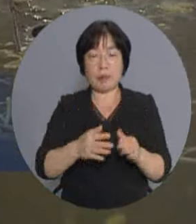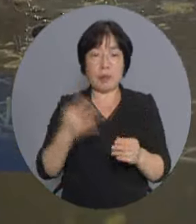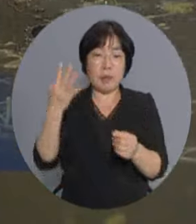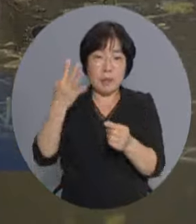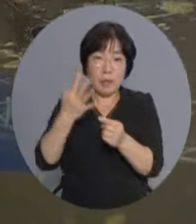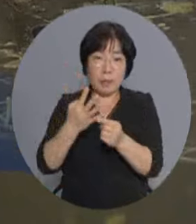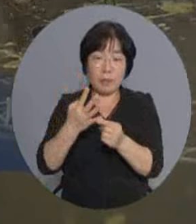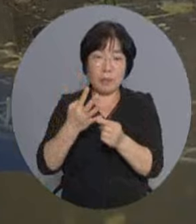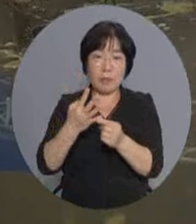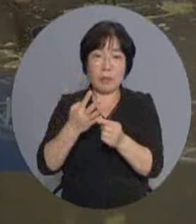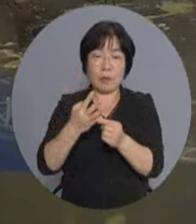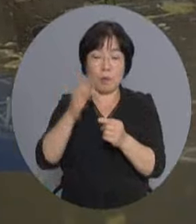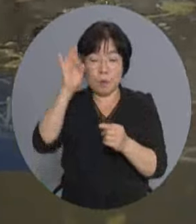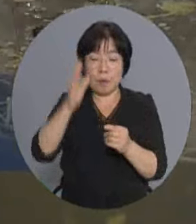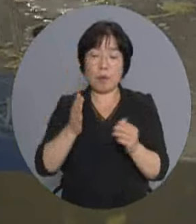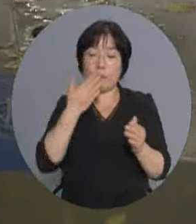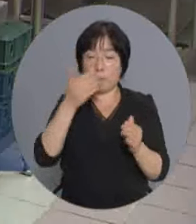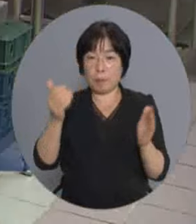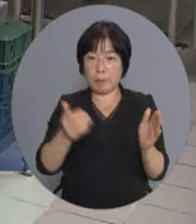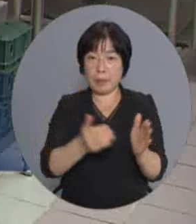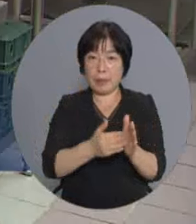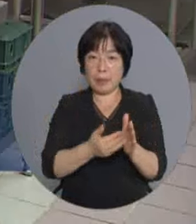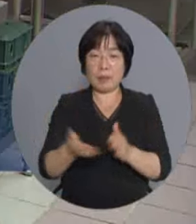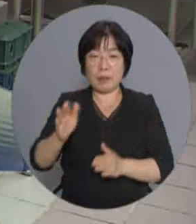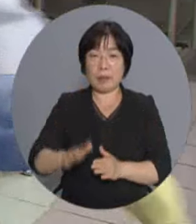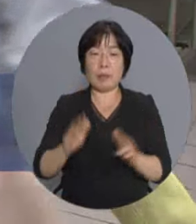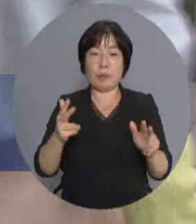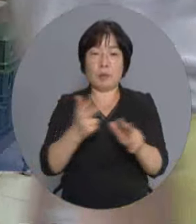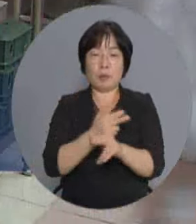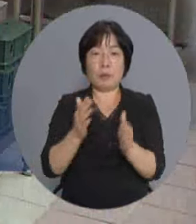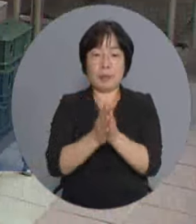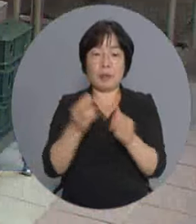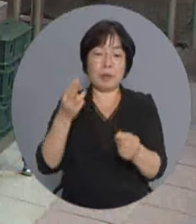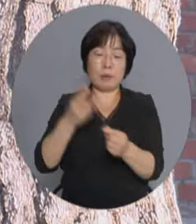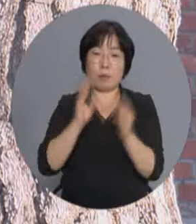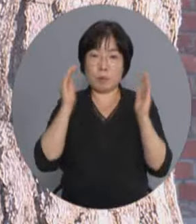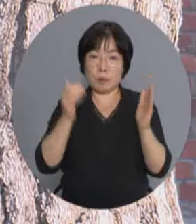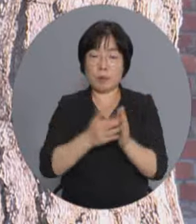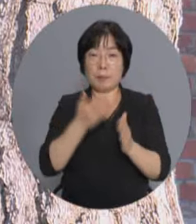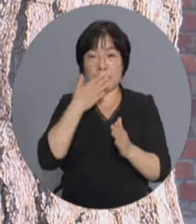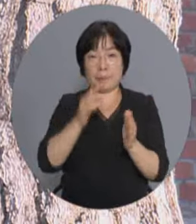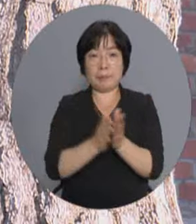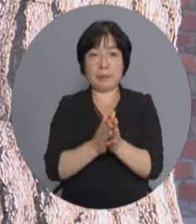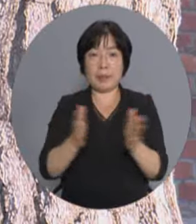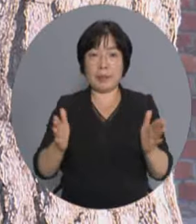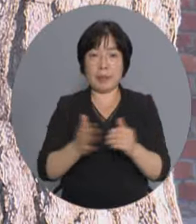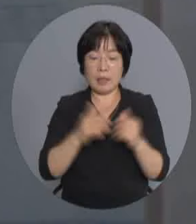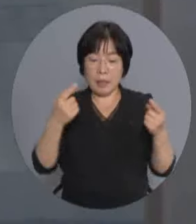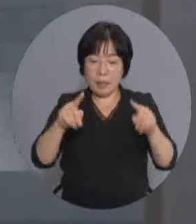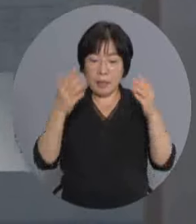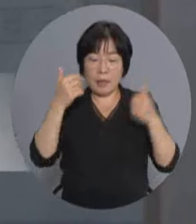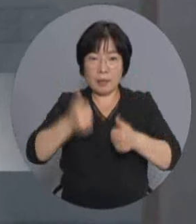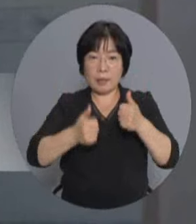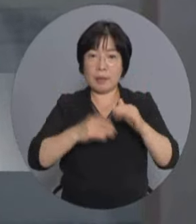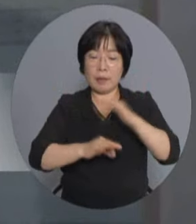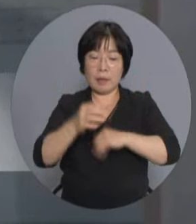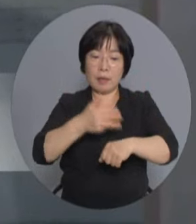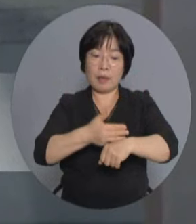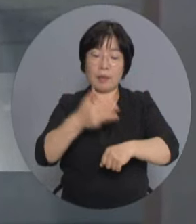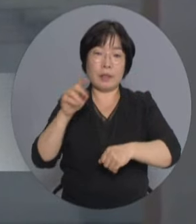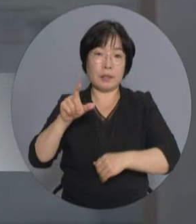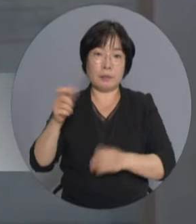학교가 4교시 끝나고 밥을 먹는데 이번 주부터는 3교시 끝나고. 수험생은 시험 당일 오전